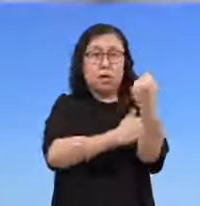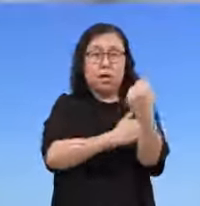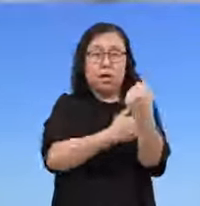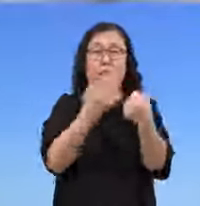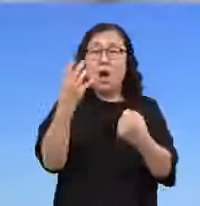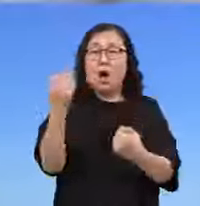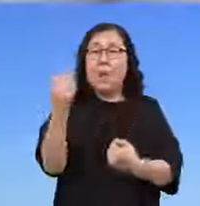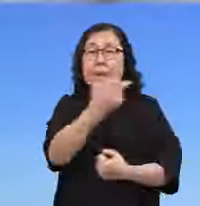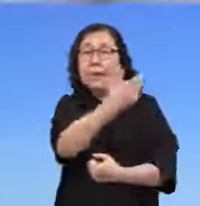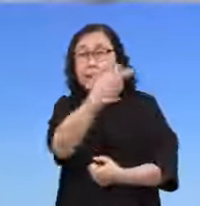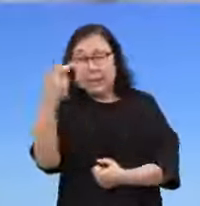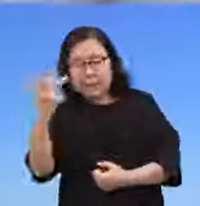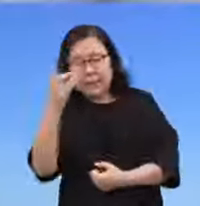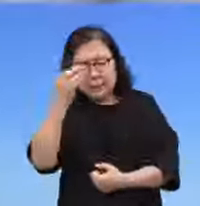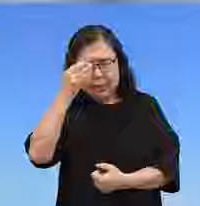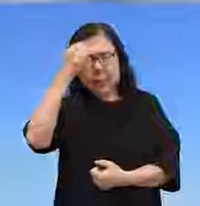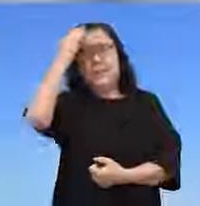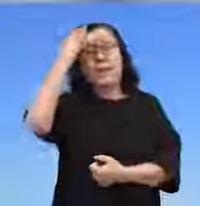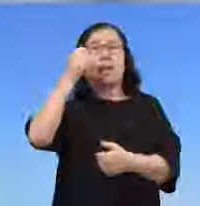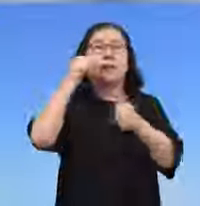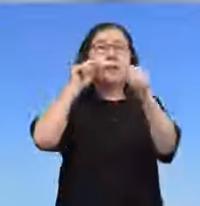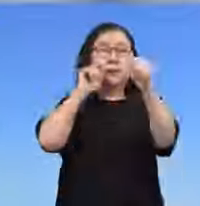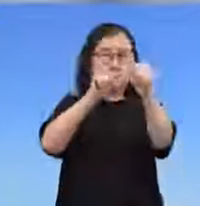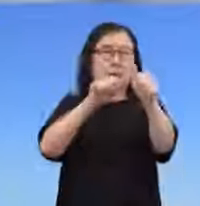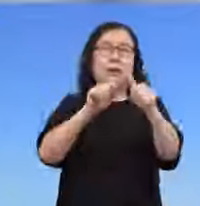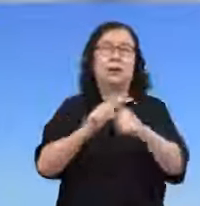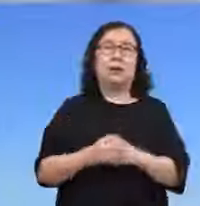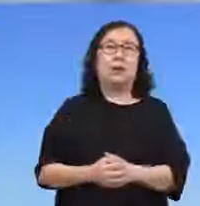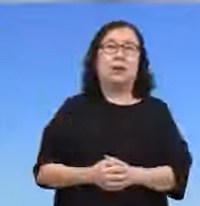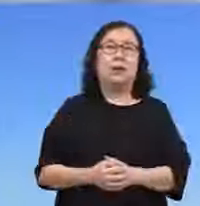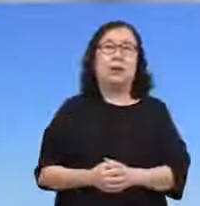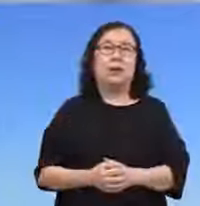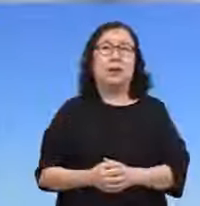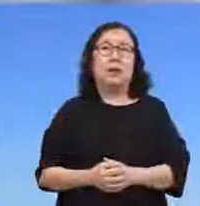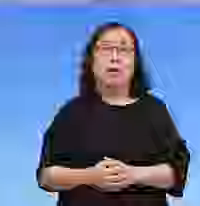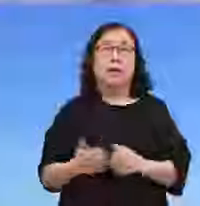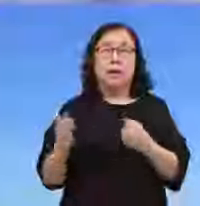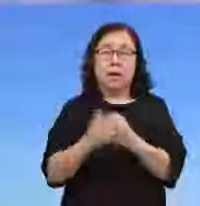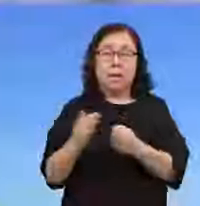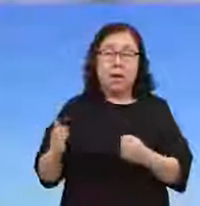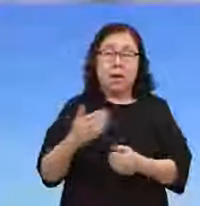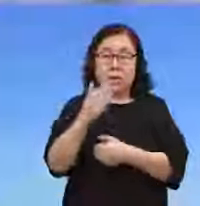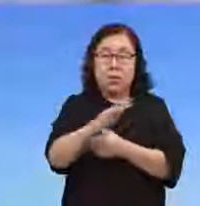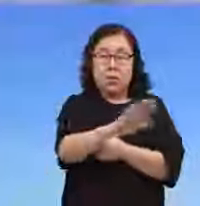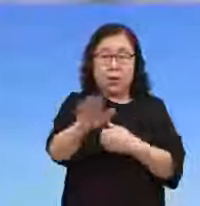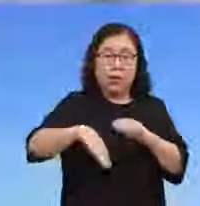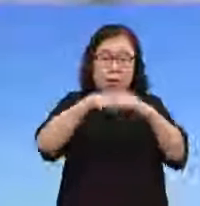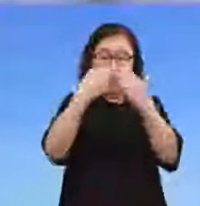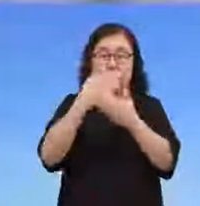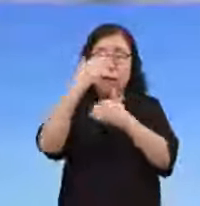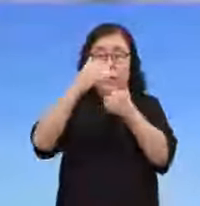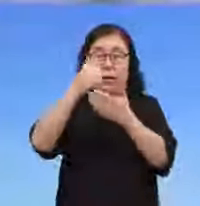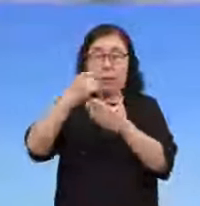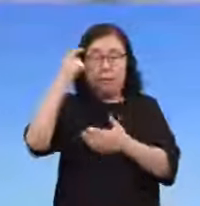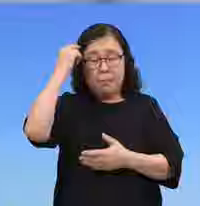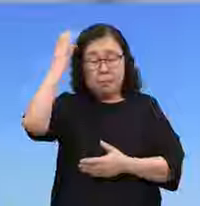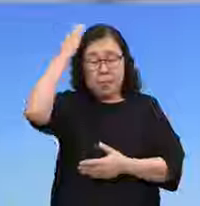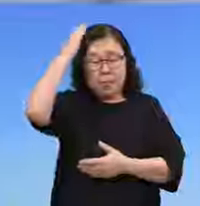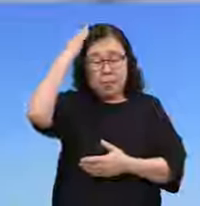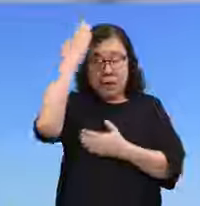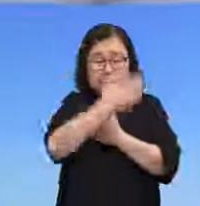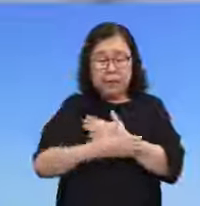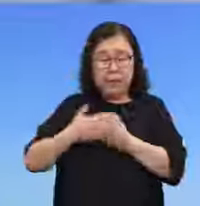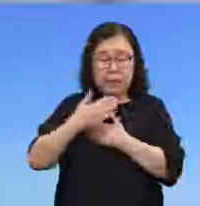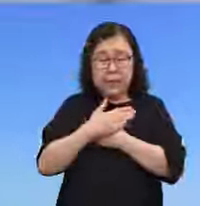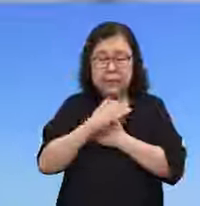가져다 주는가를 인식하라는 그 내용 아닙니까? 여러분, 우리 모두가 다 하나님의 전신갑주를 입는다 할 때 이 첫 번째